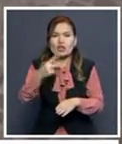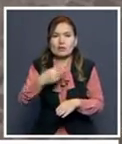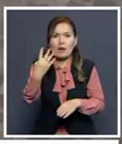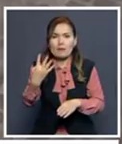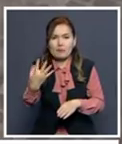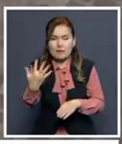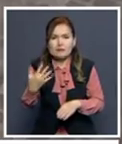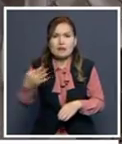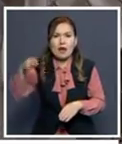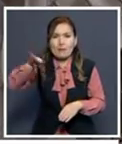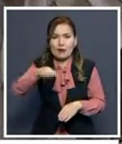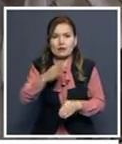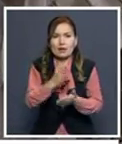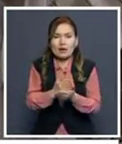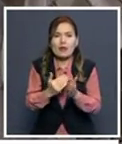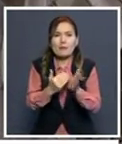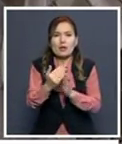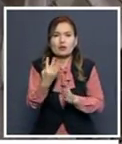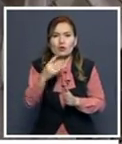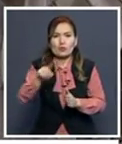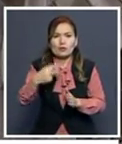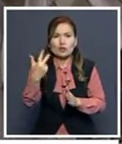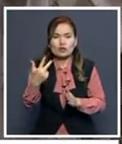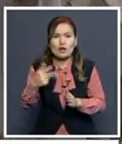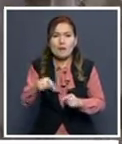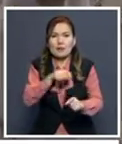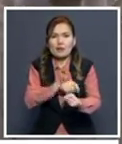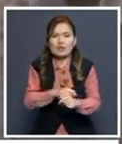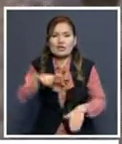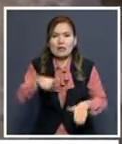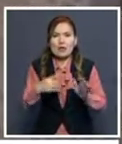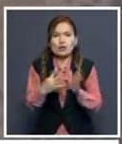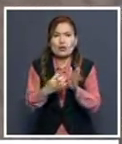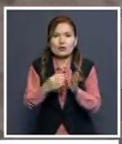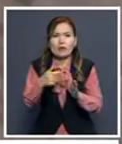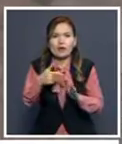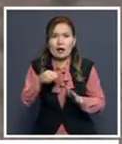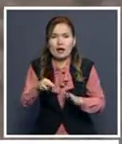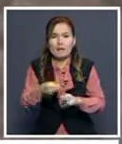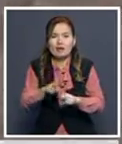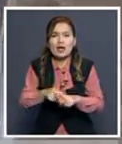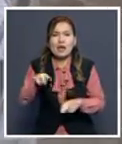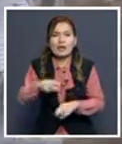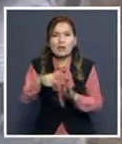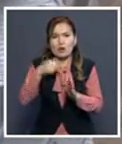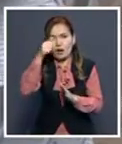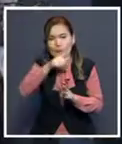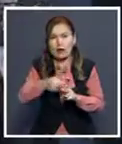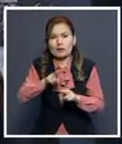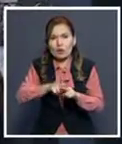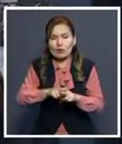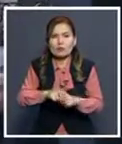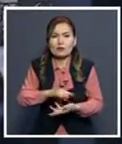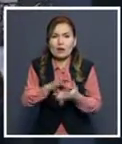Биіктігі 4,3 метр, салмағы 900 килограмм. Айта кетсек, 2016 жылы Эйфель баспалдағының басқа бір